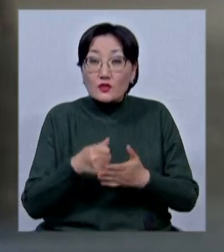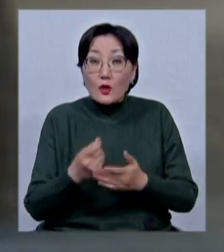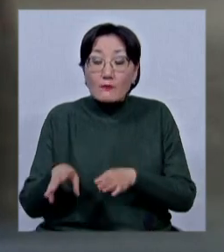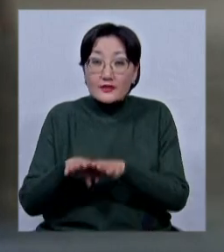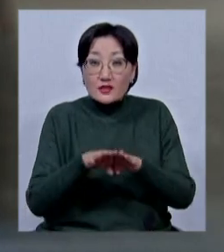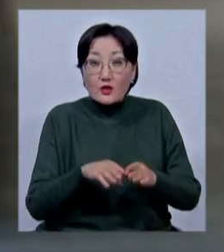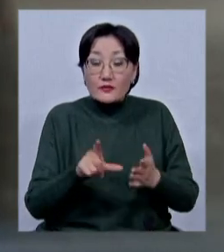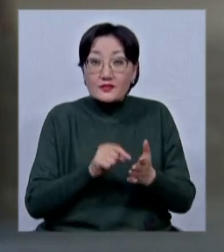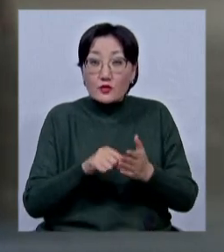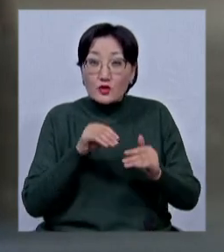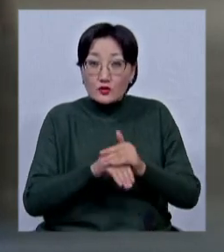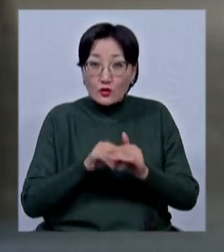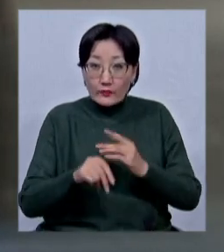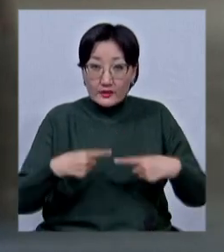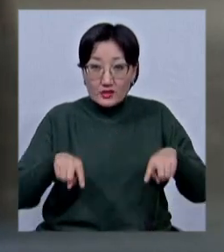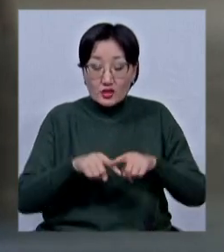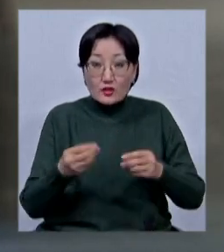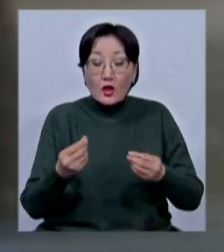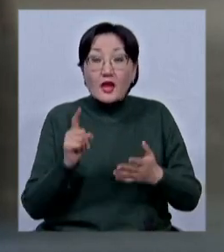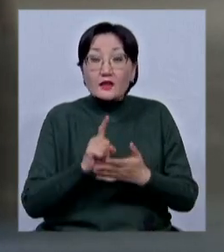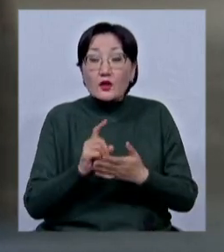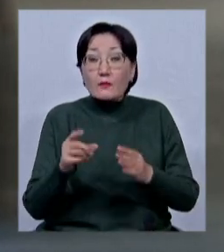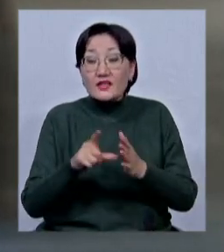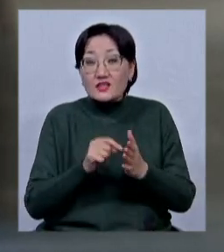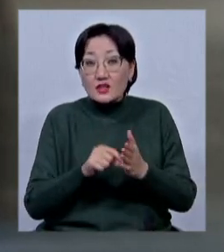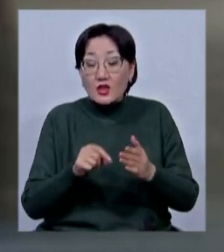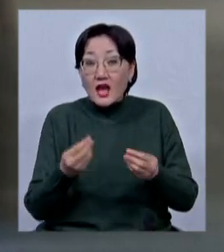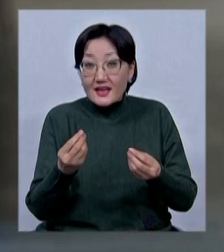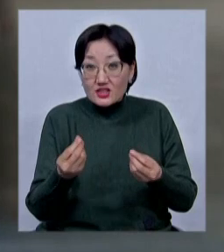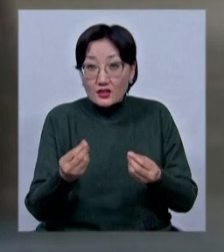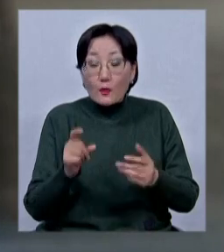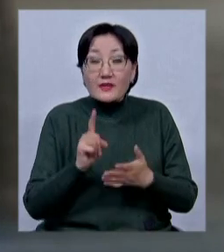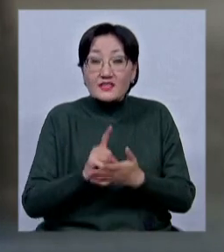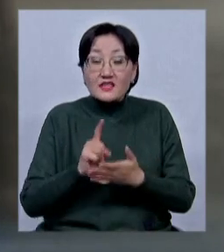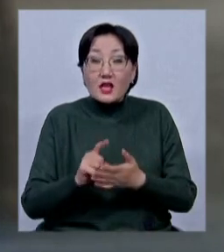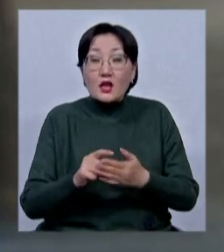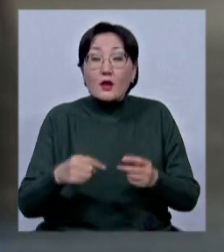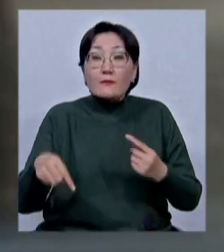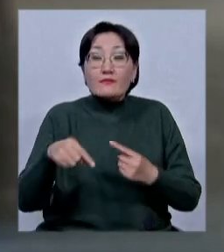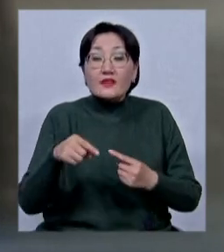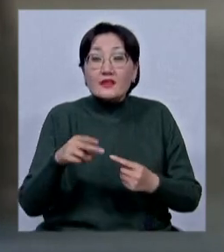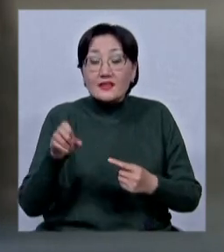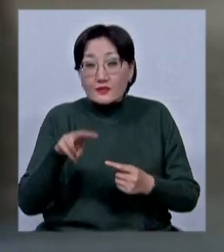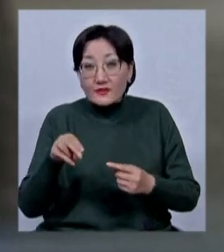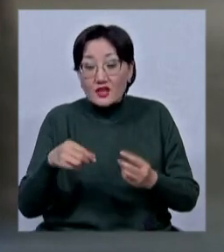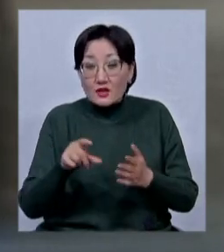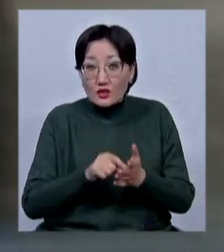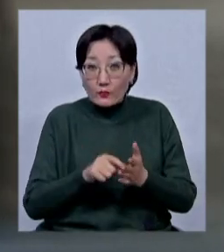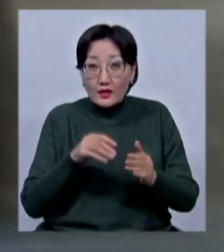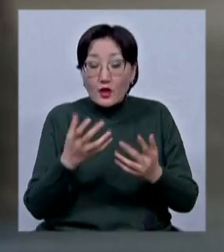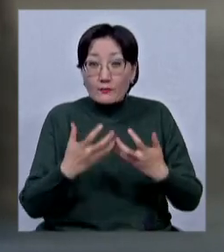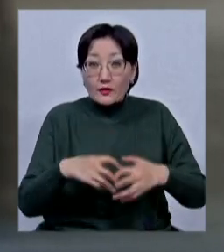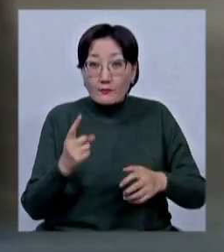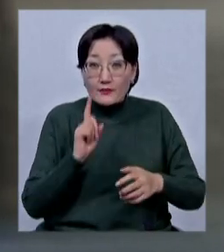бірыңғай зейнетақы жинақтау қорындағы міндетті зейнетақы жарналары және міндетті кәсіптік зейнетақы жарналары есебінен бір